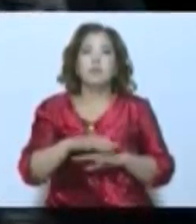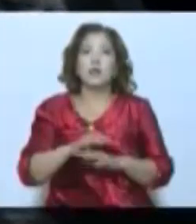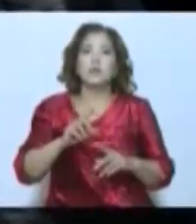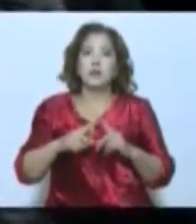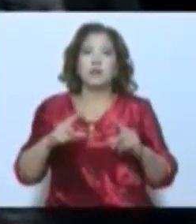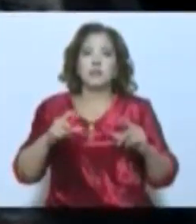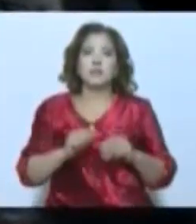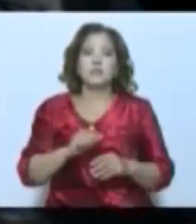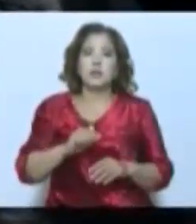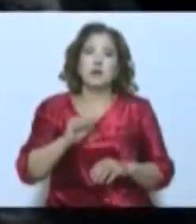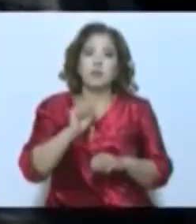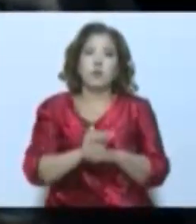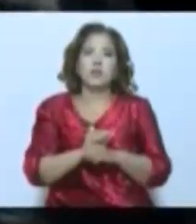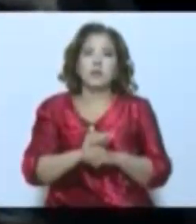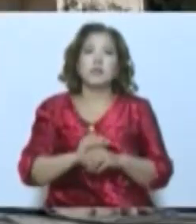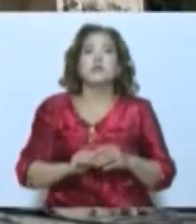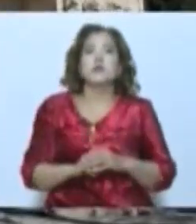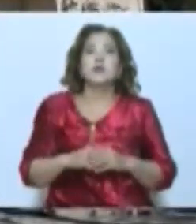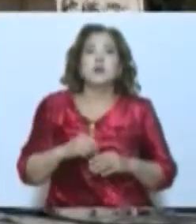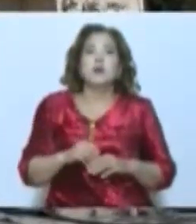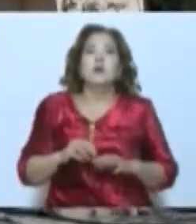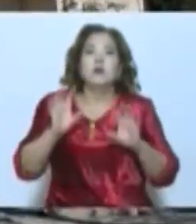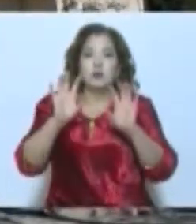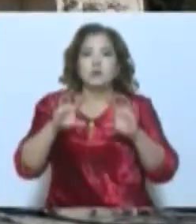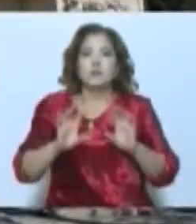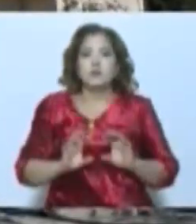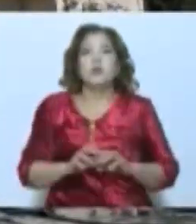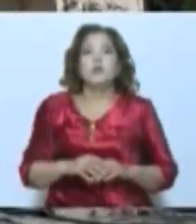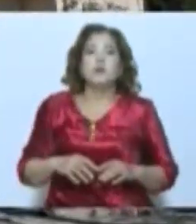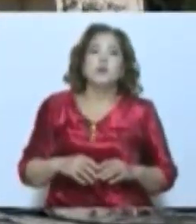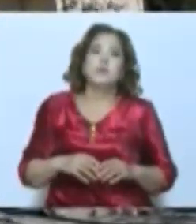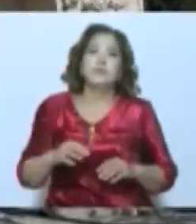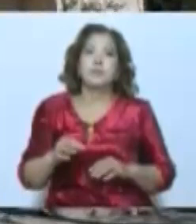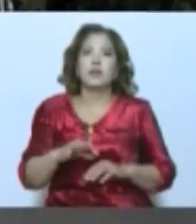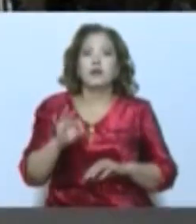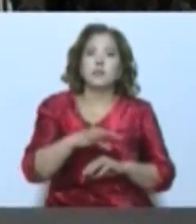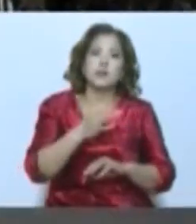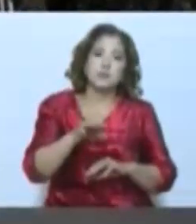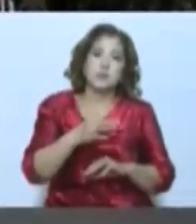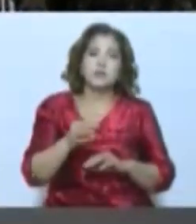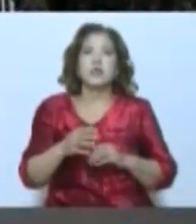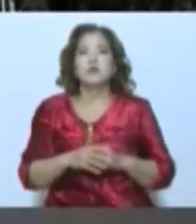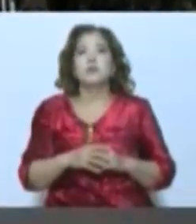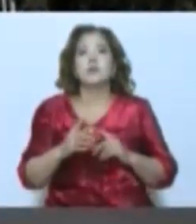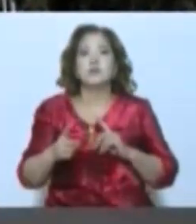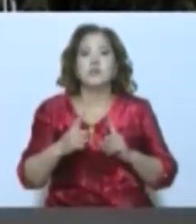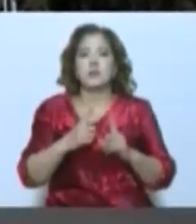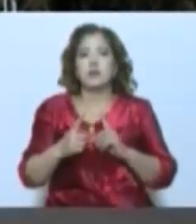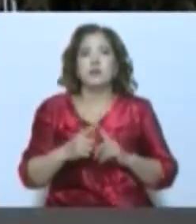айырылады, сондай-ақ әкімшілік қылмыстық жауапкершілікке тартылады. Ал ері мен зайыбы екі жаққа кетіп, арадағы балаға қамқорлық